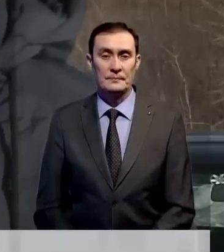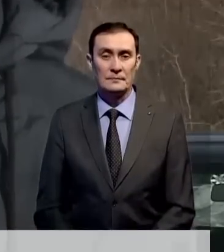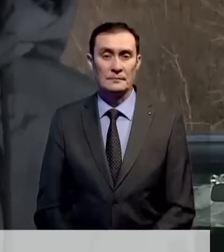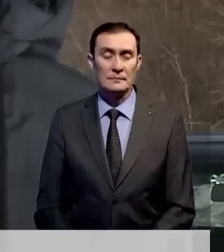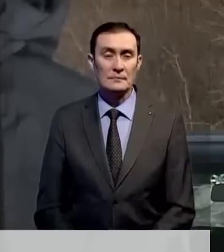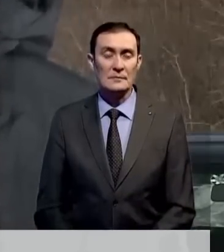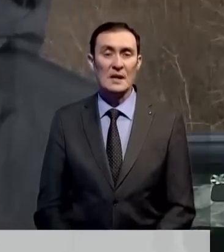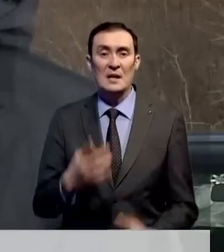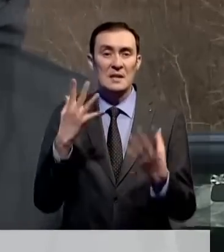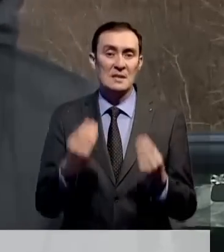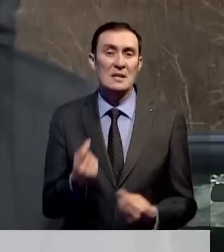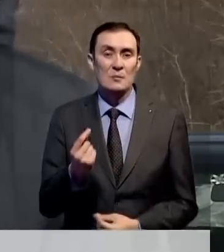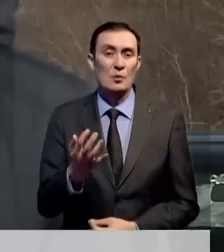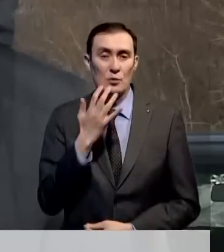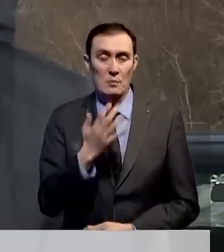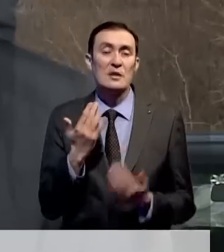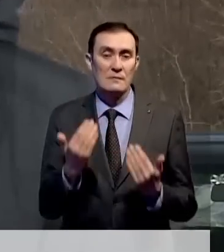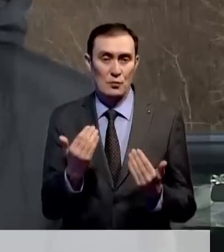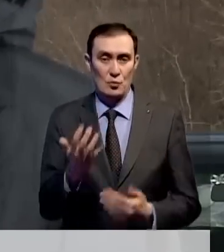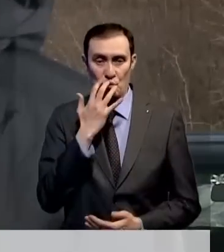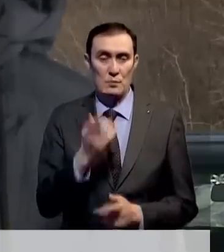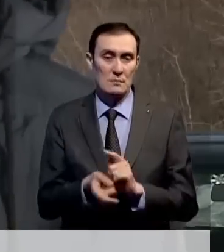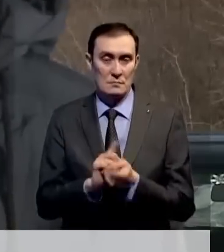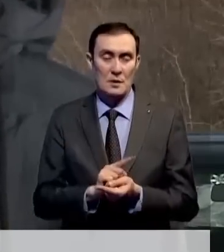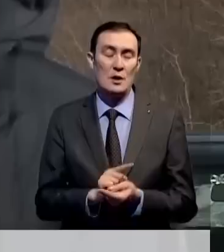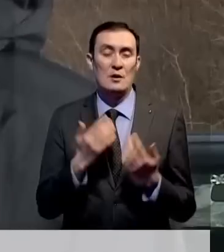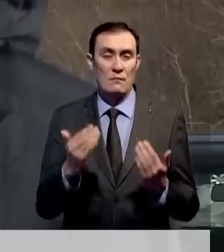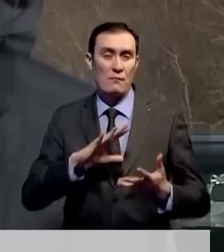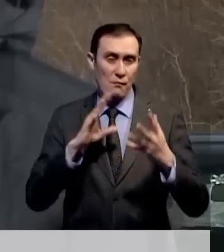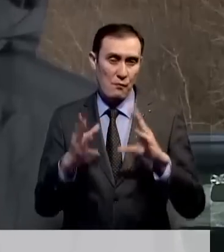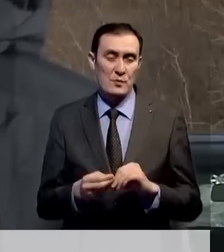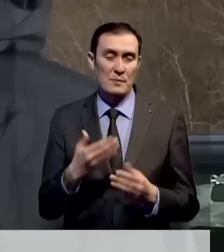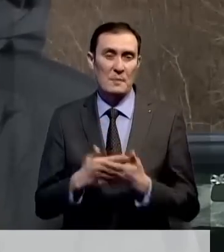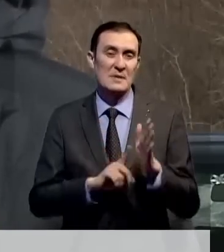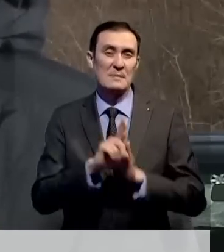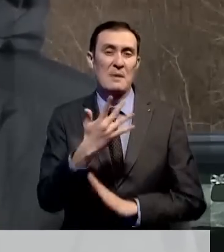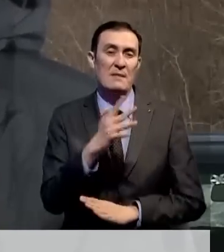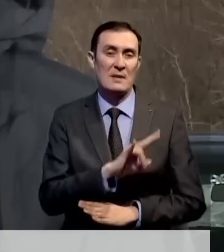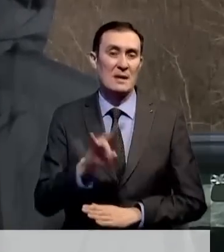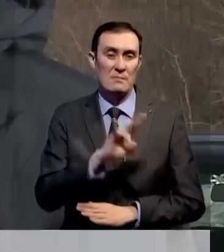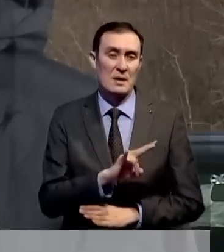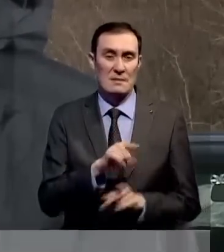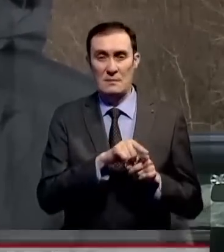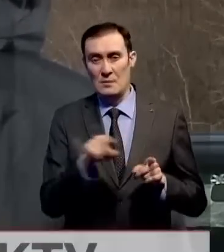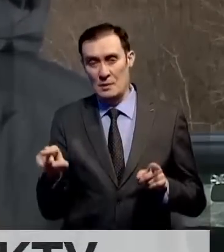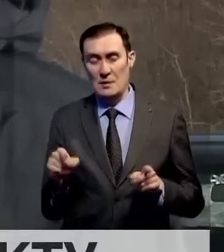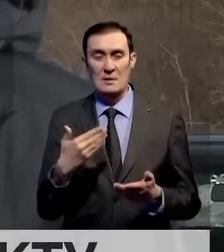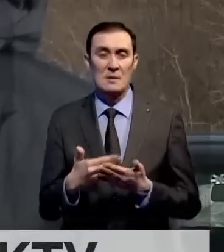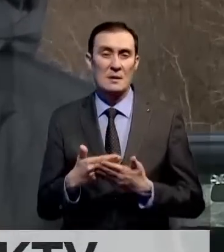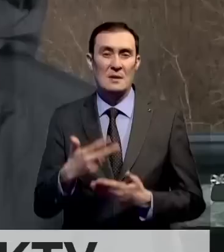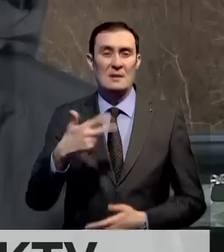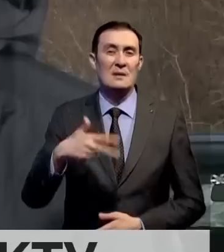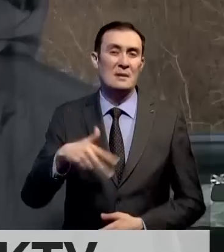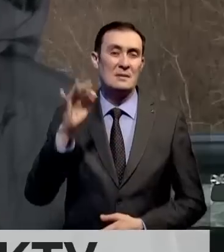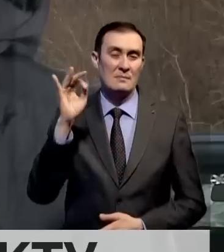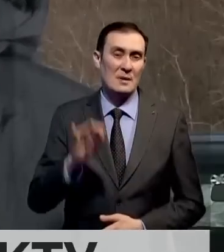День еле теплая, сегодня батареи нагрелись. Но в общей сложности, если брать с 5 ноября, процентов